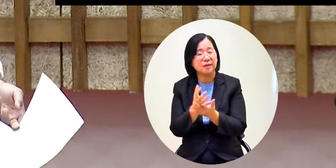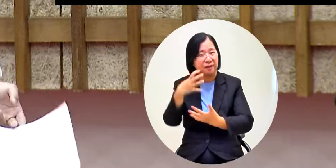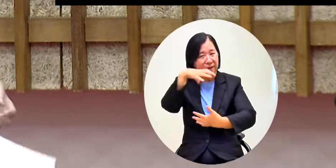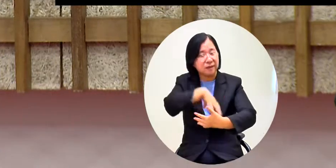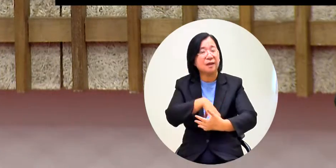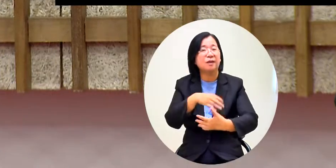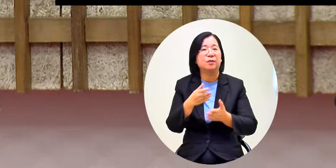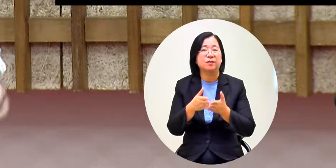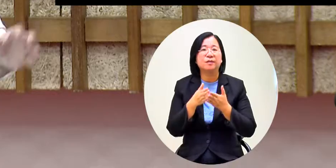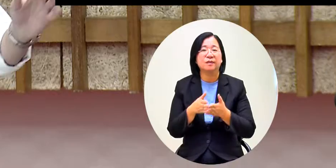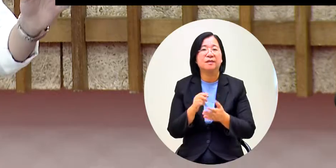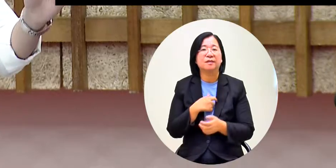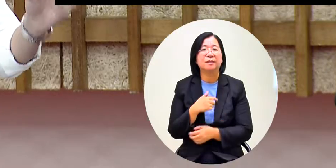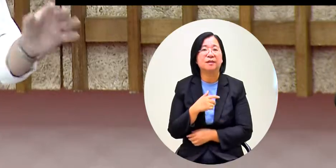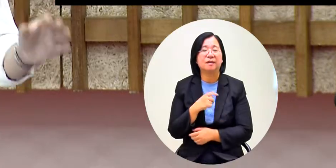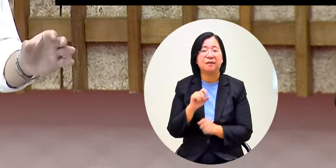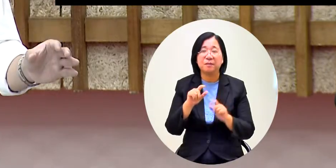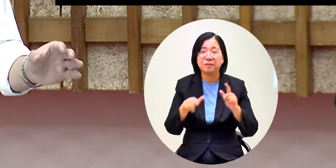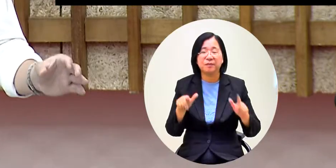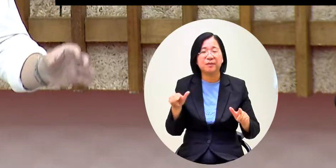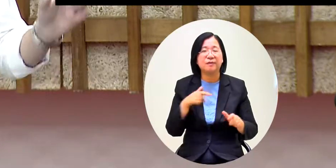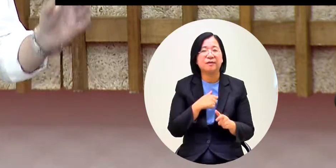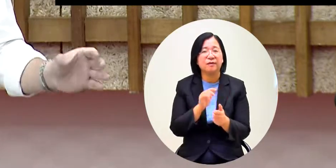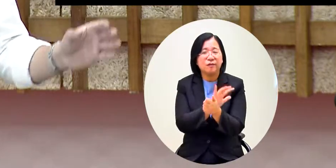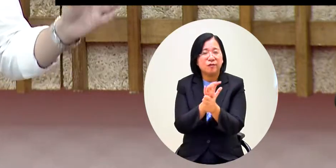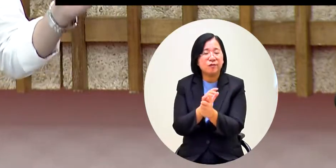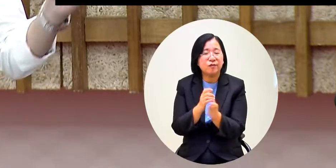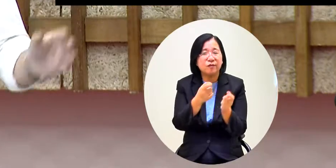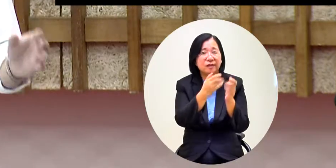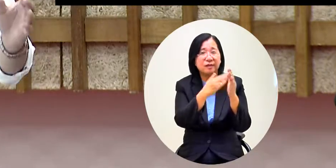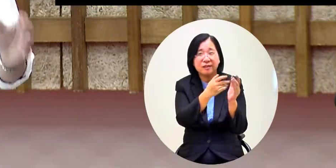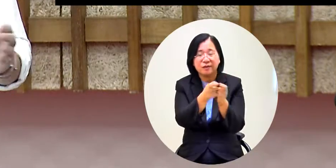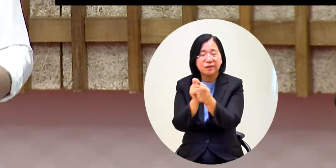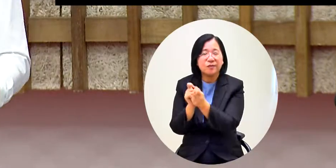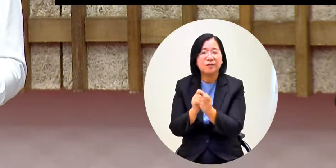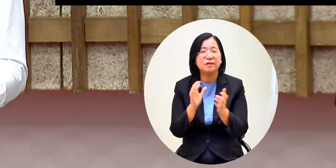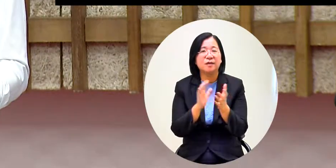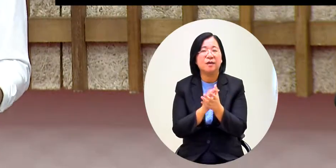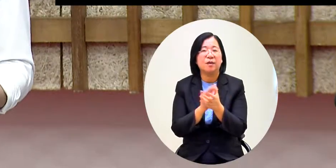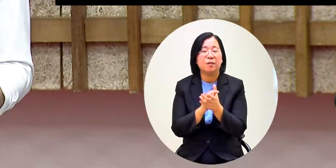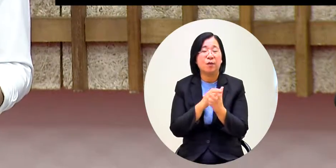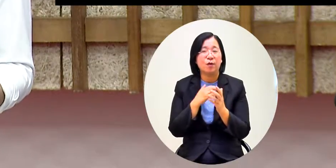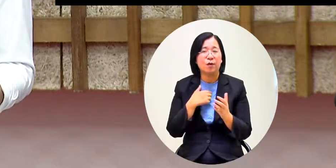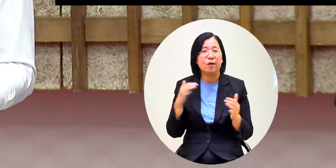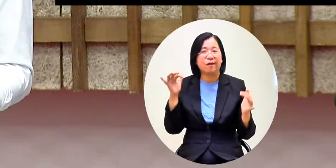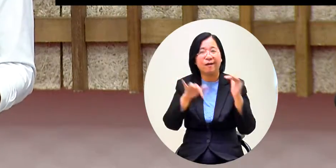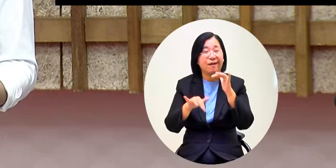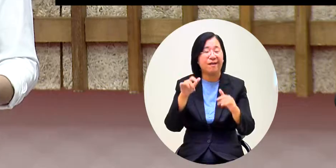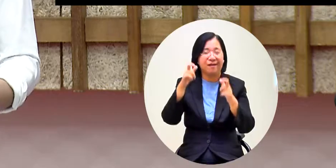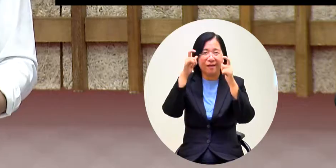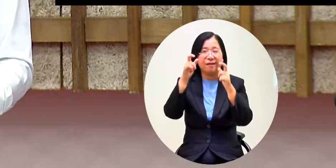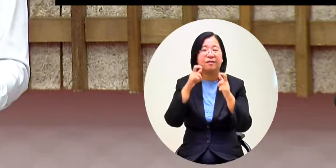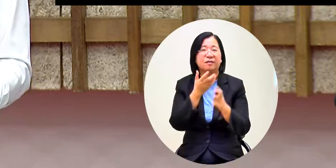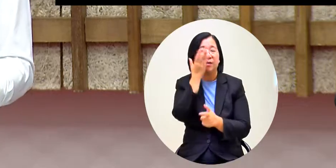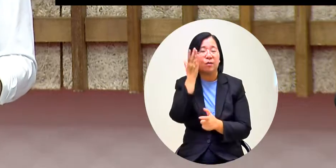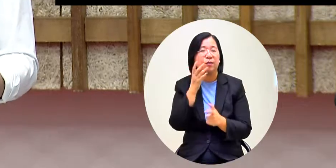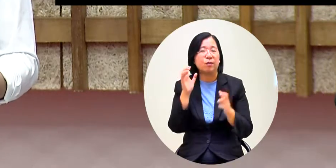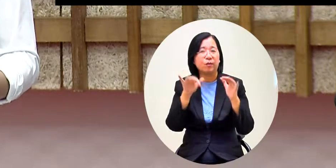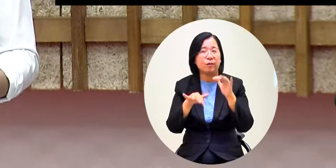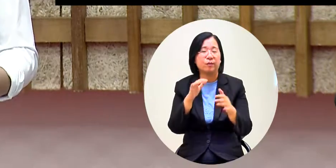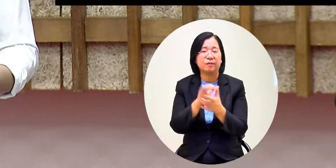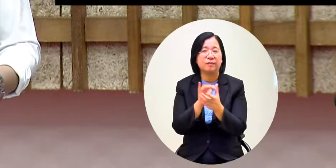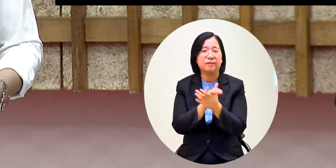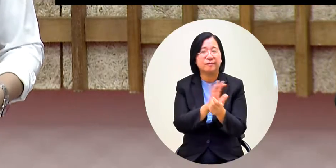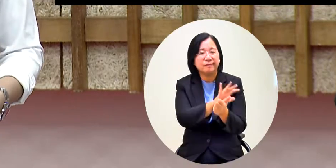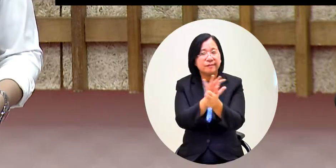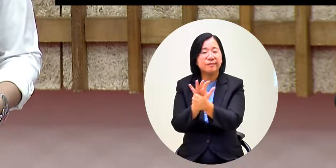的特色化的候车站，服务在地的朋友，也服务来高雄观光旅游的朋友， 是不是请这个局长可以回答？我们就